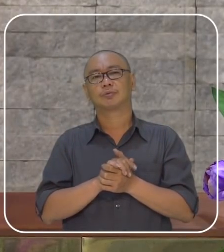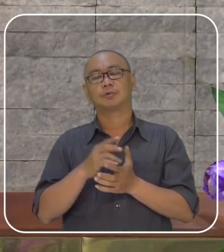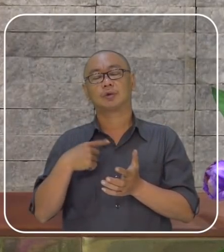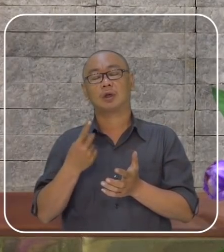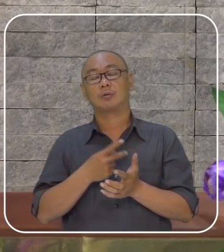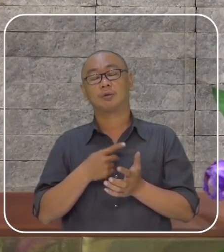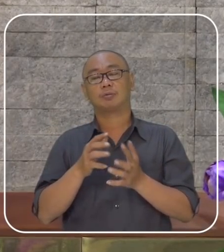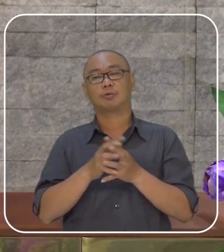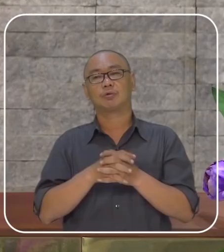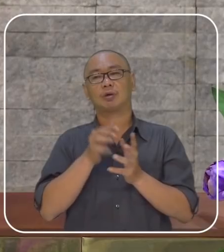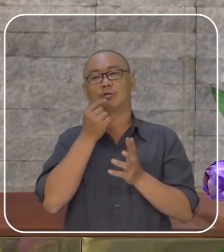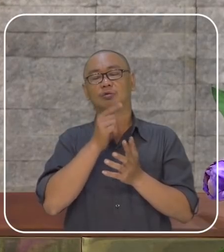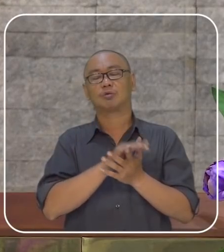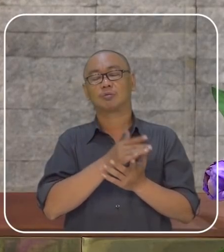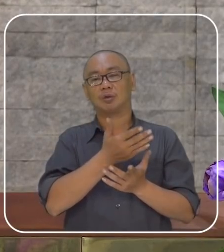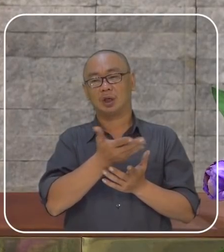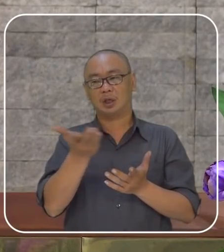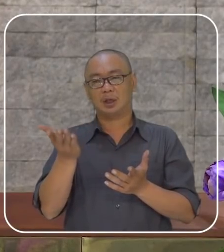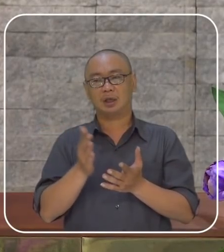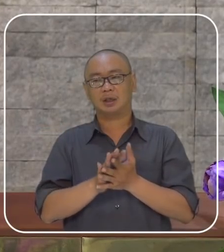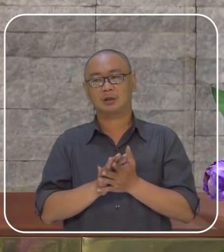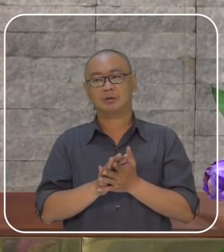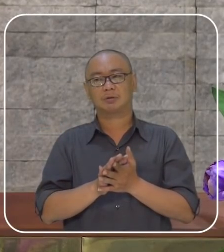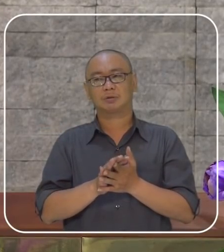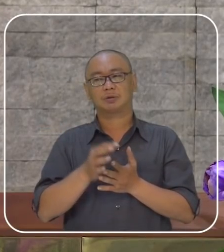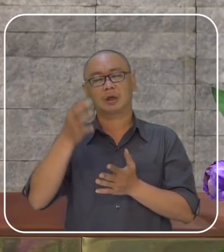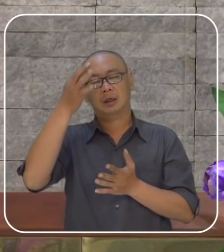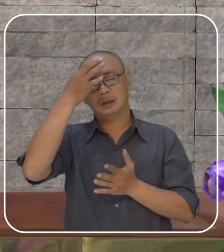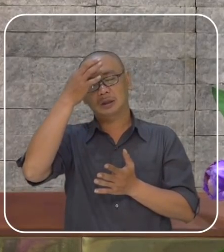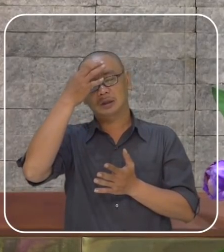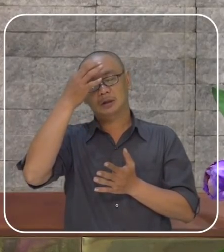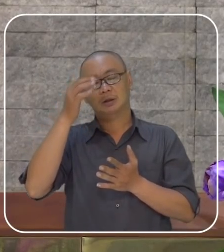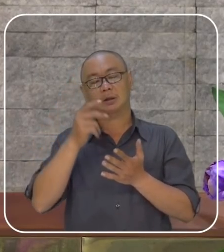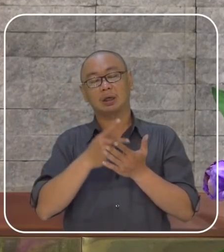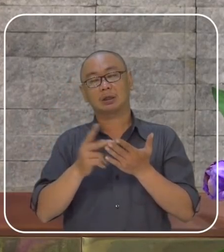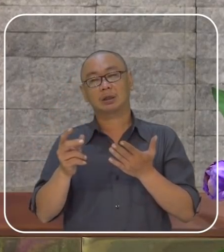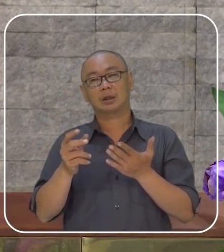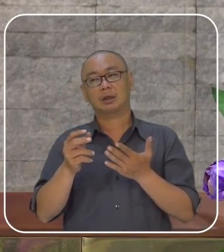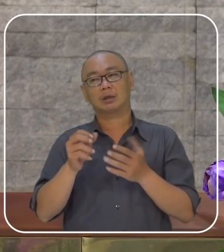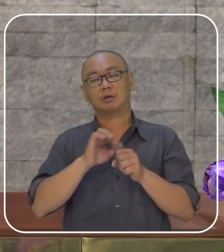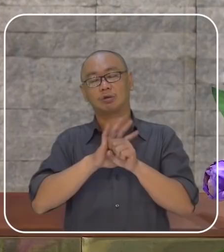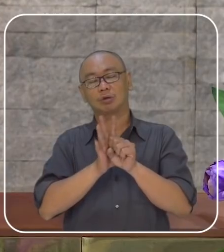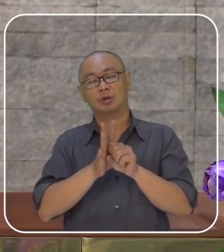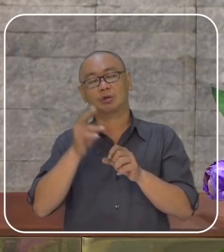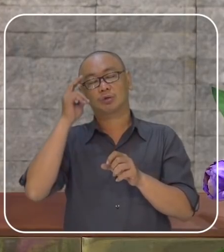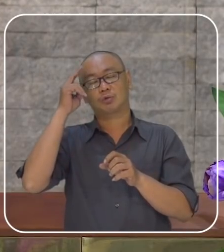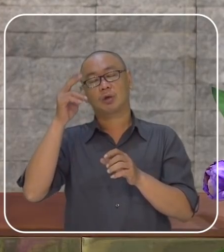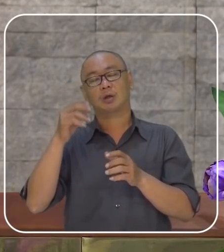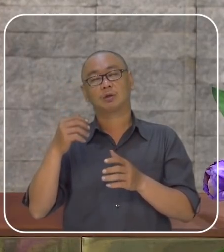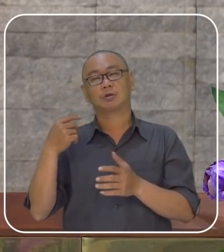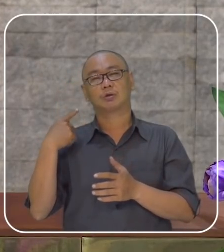Kami berdoa bagi mereka yang menderita sakit oleh karena terpapar COVID. Tuhan,